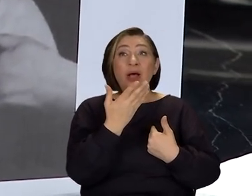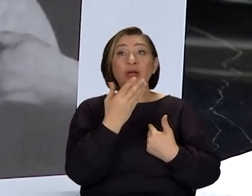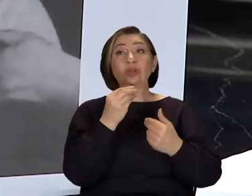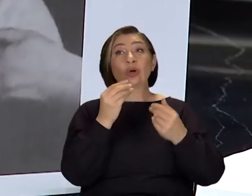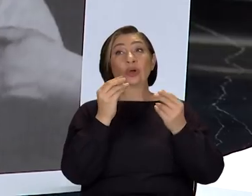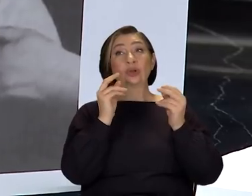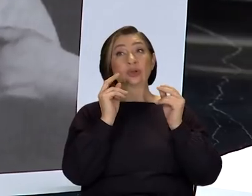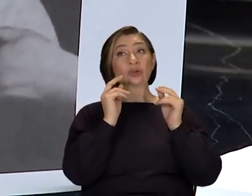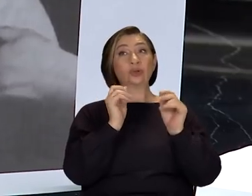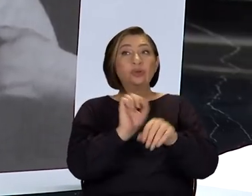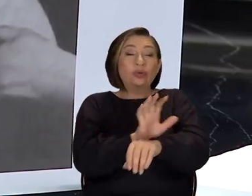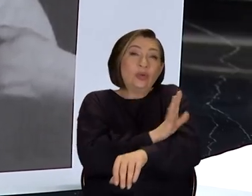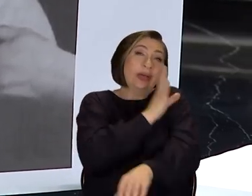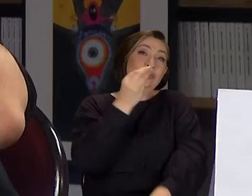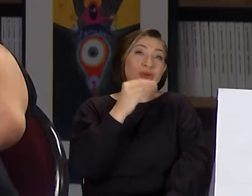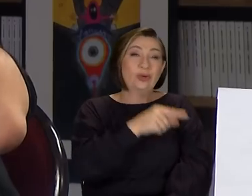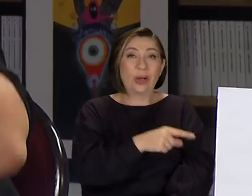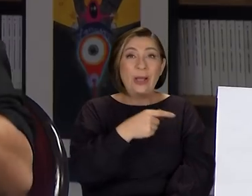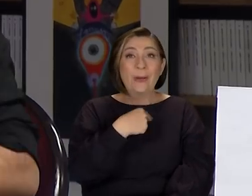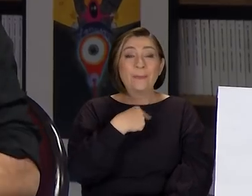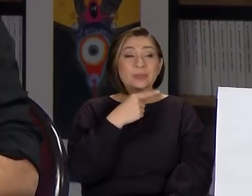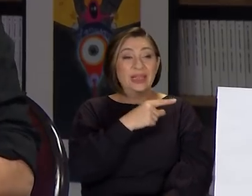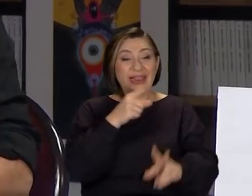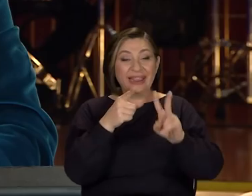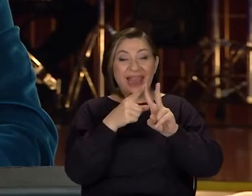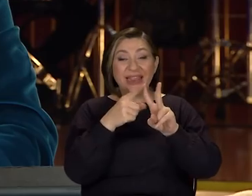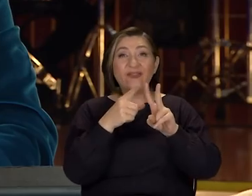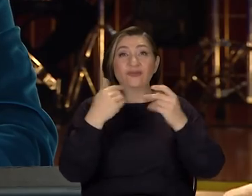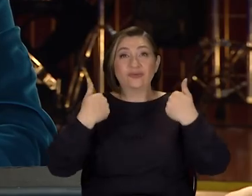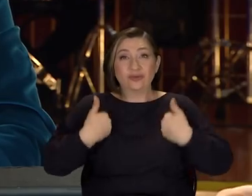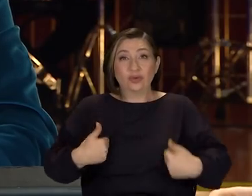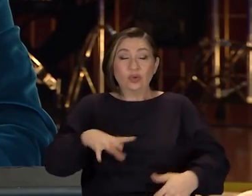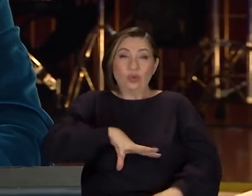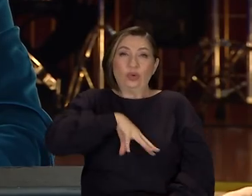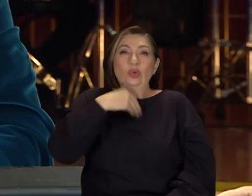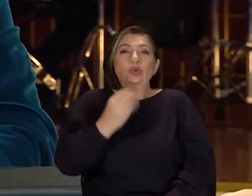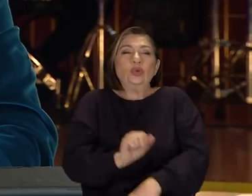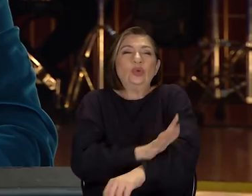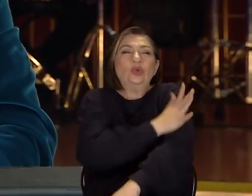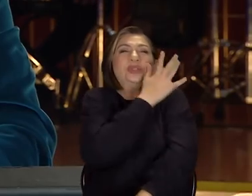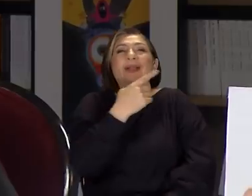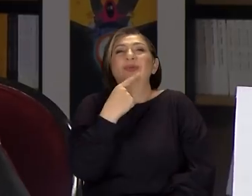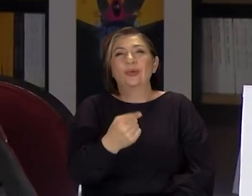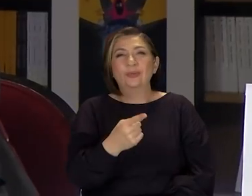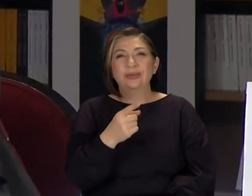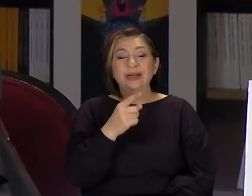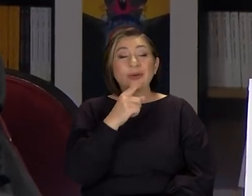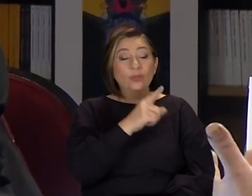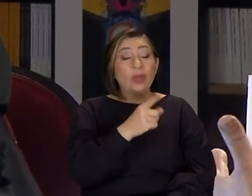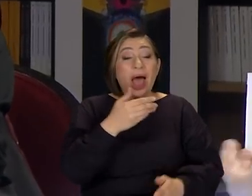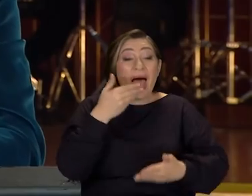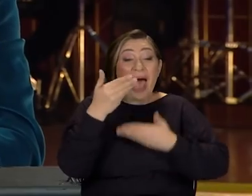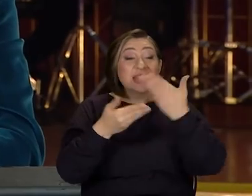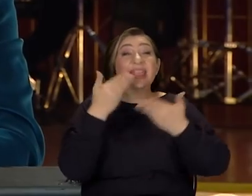da duygulu. Duyguların çocuğu. Muazzam. Ben ona Neandertal vücudunda duygusal diyorum çok. Hiç çünkü bunu